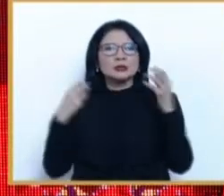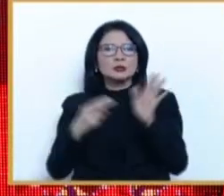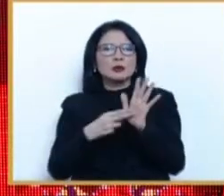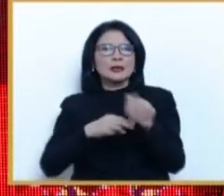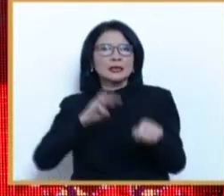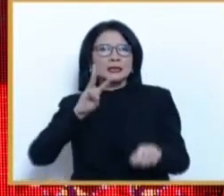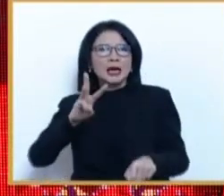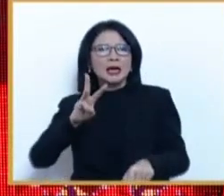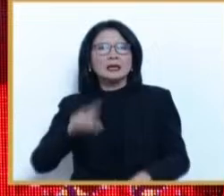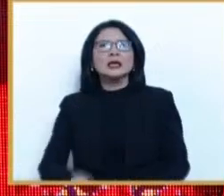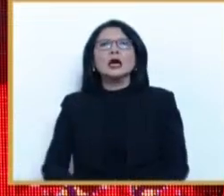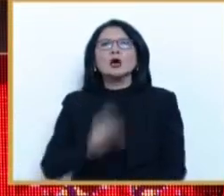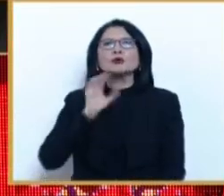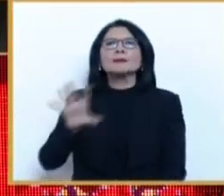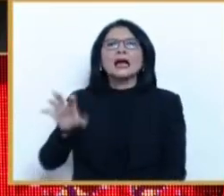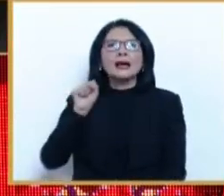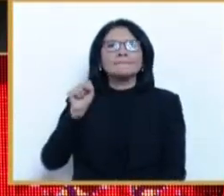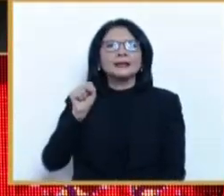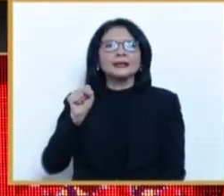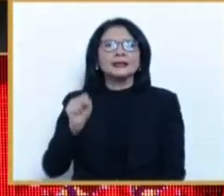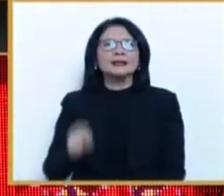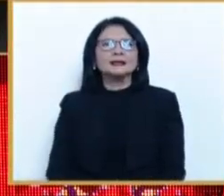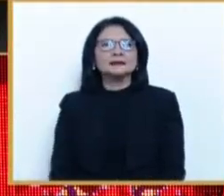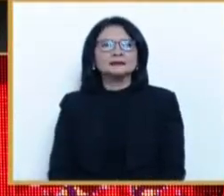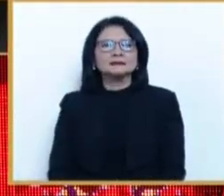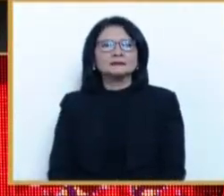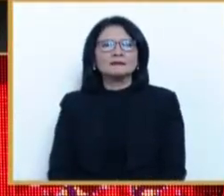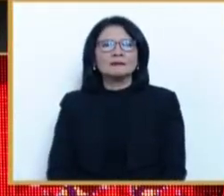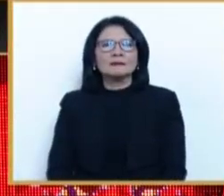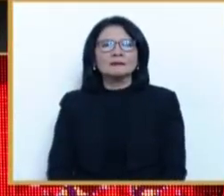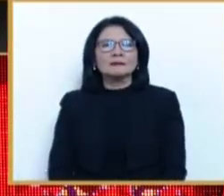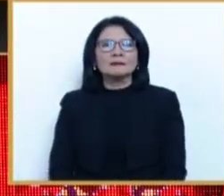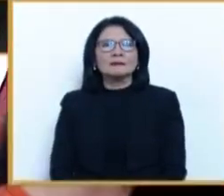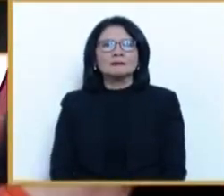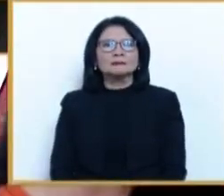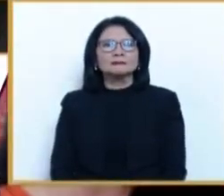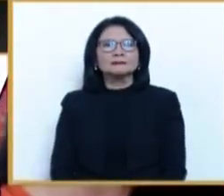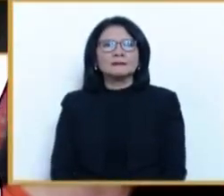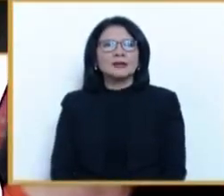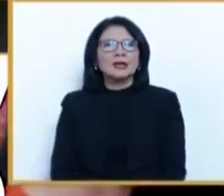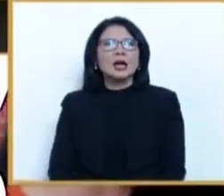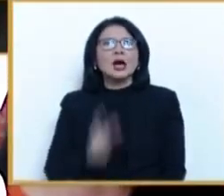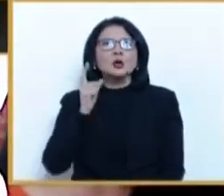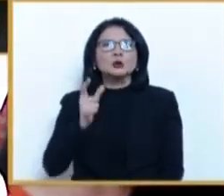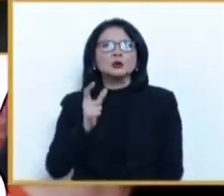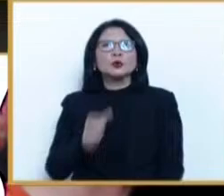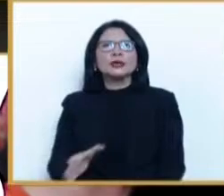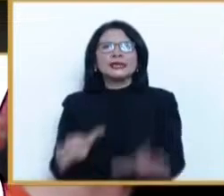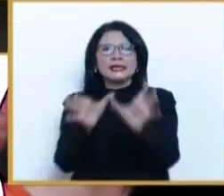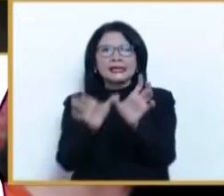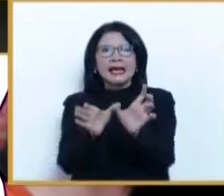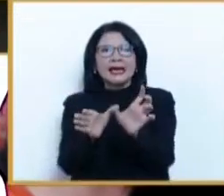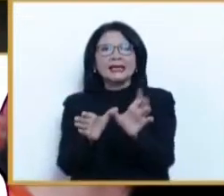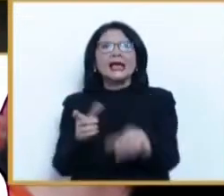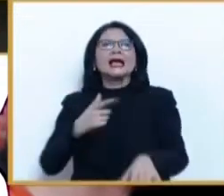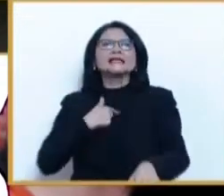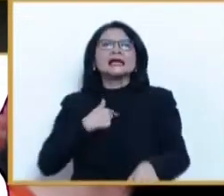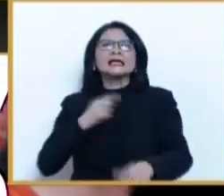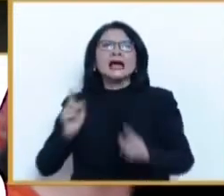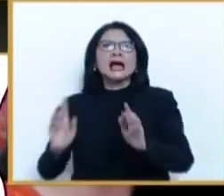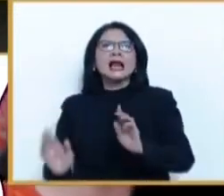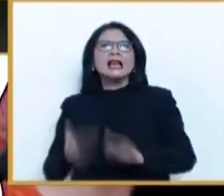untuk menanggapi waktunya 1 menit dimulai sejak anda berbicara silakan bapak untuk urusan IKN saya lebih terlibat